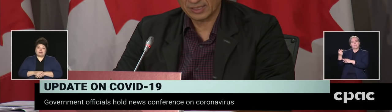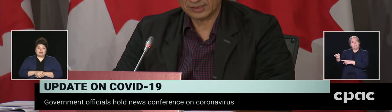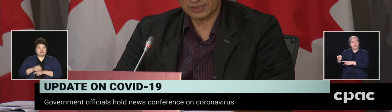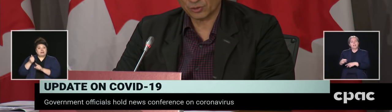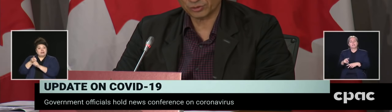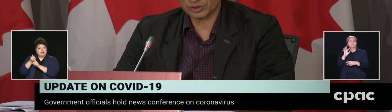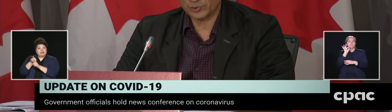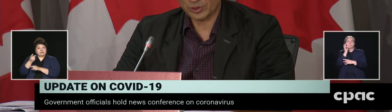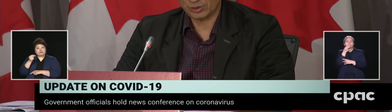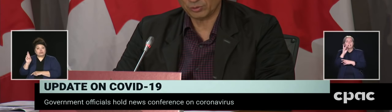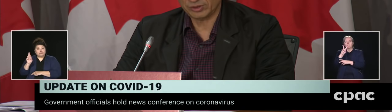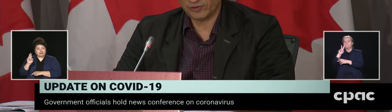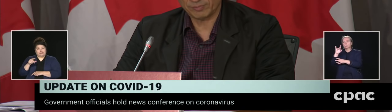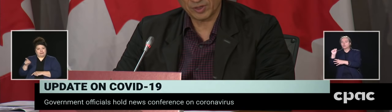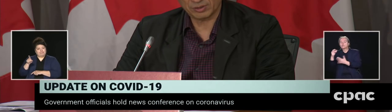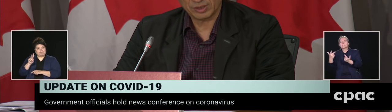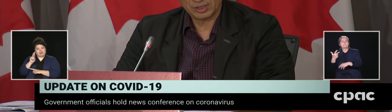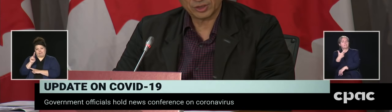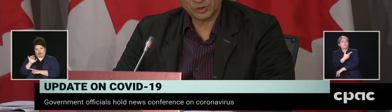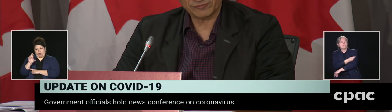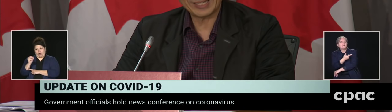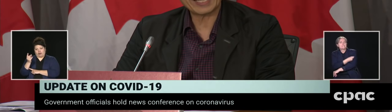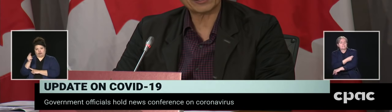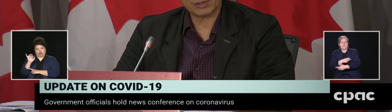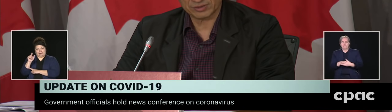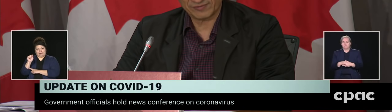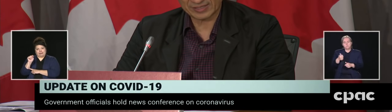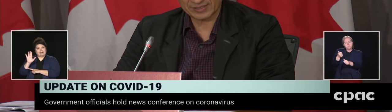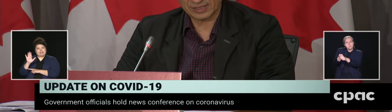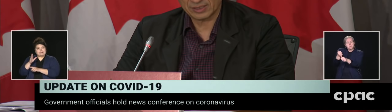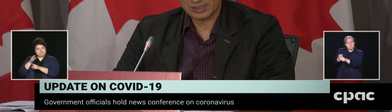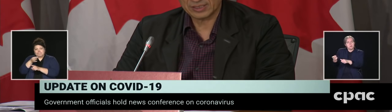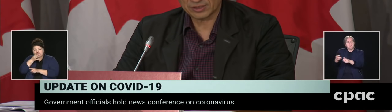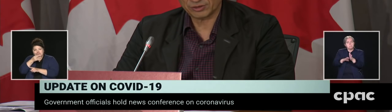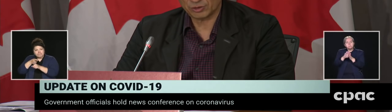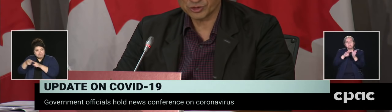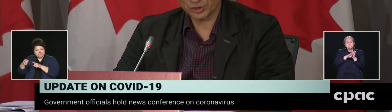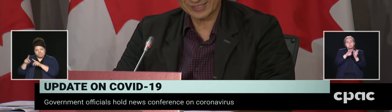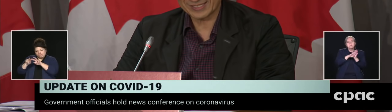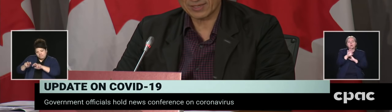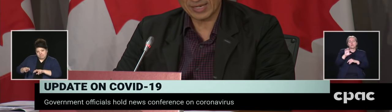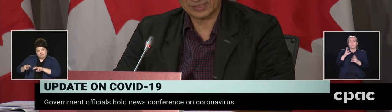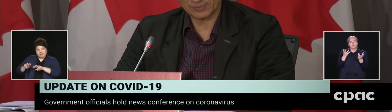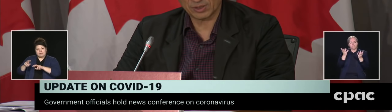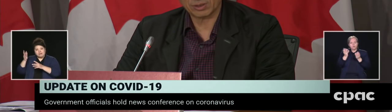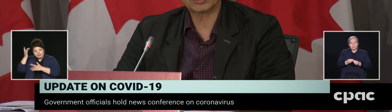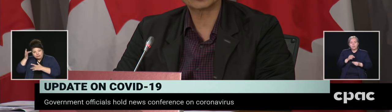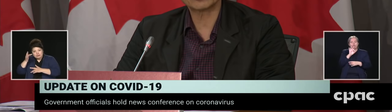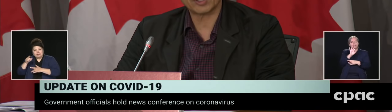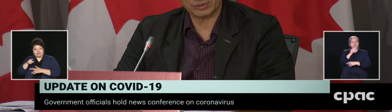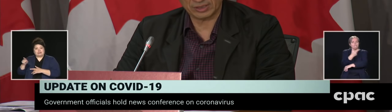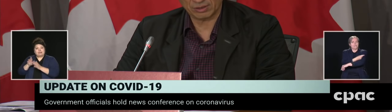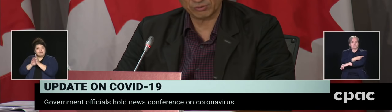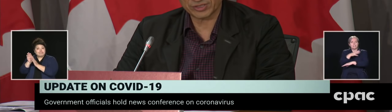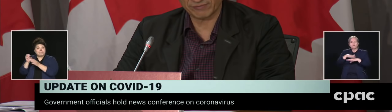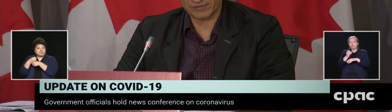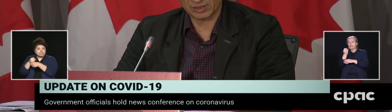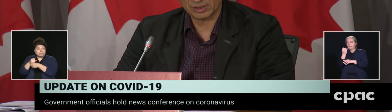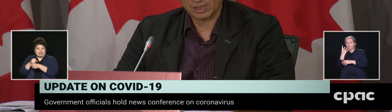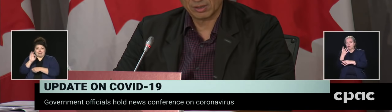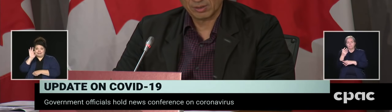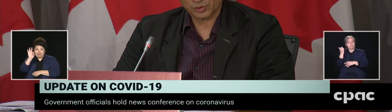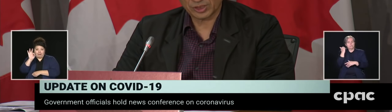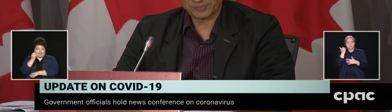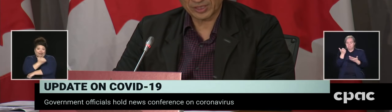vaccins qui a contribué au développement de 9 des 14 vaccins qui sont de nos jours systématiquement recommandés aux